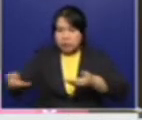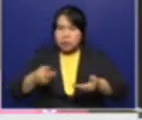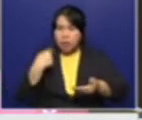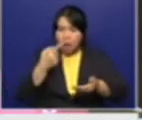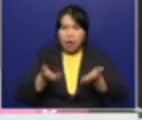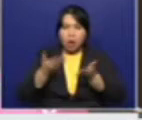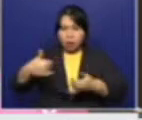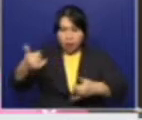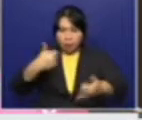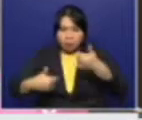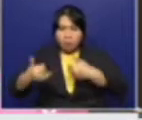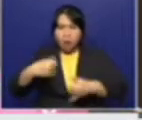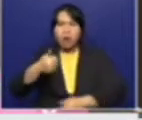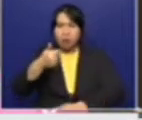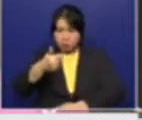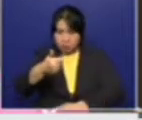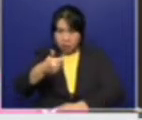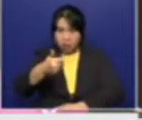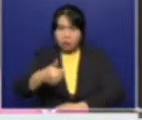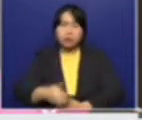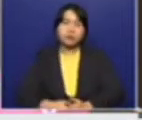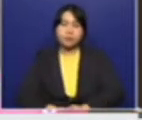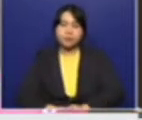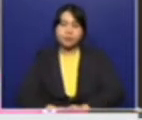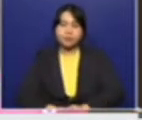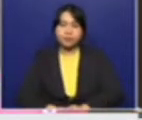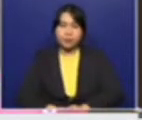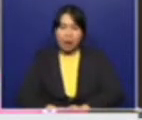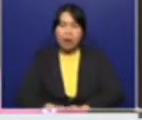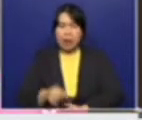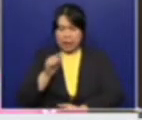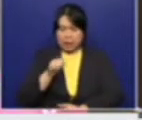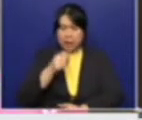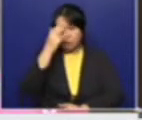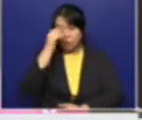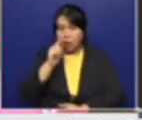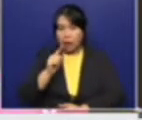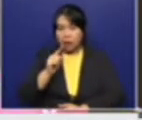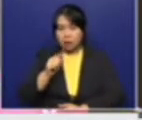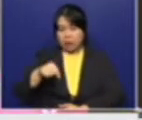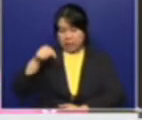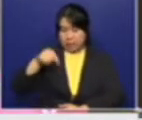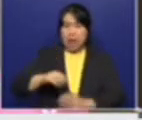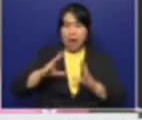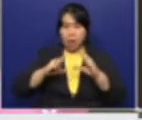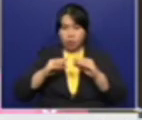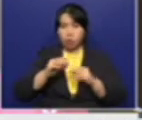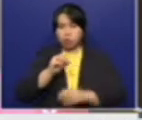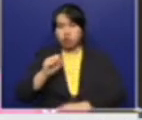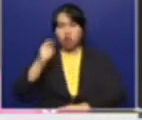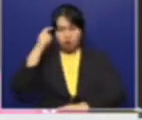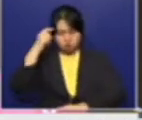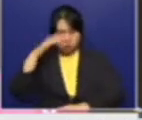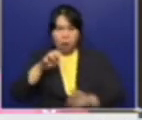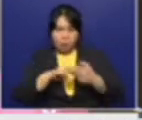าได้เลยกับเรื่องนี้เพราะสภาได้รับทราบปัญหาแล้ว